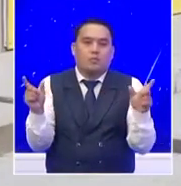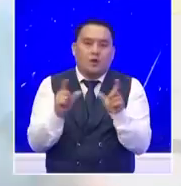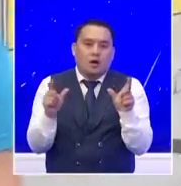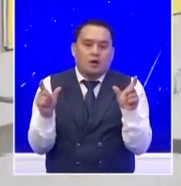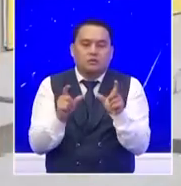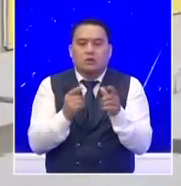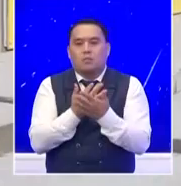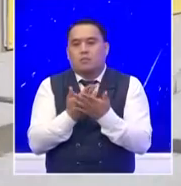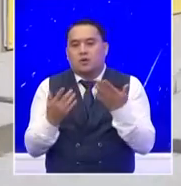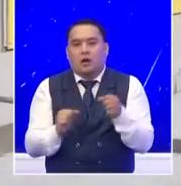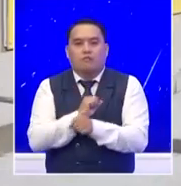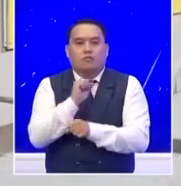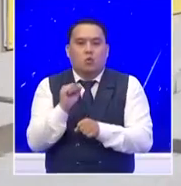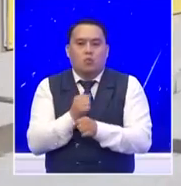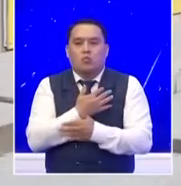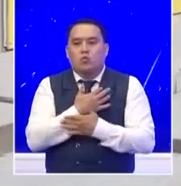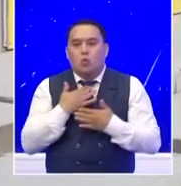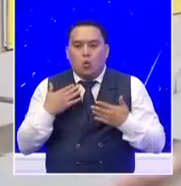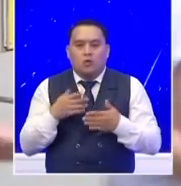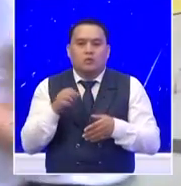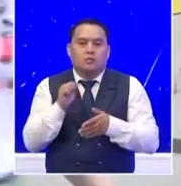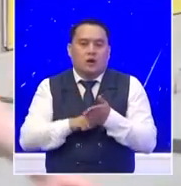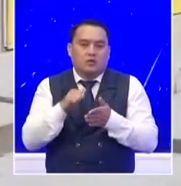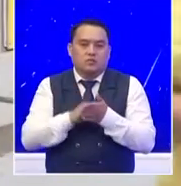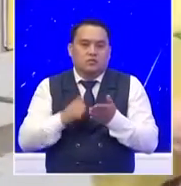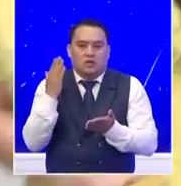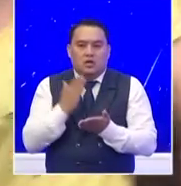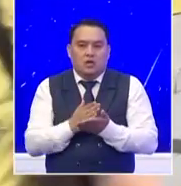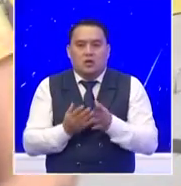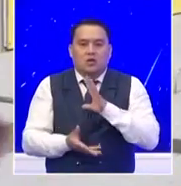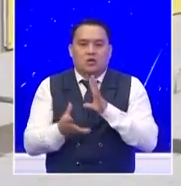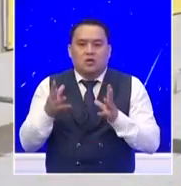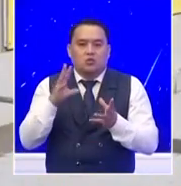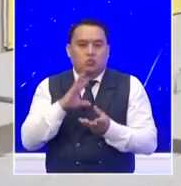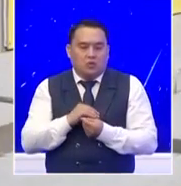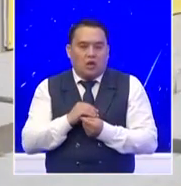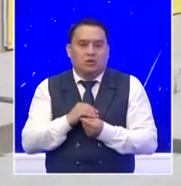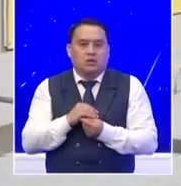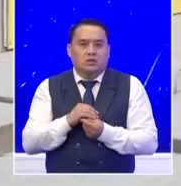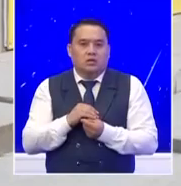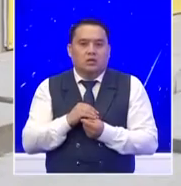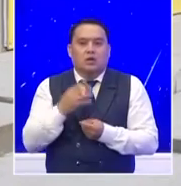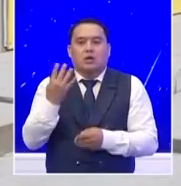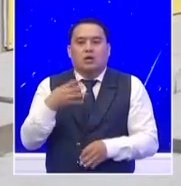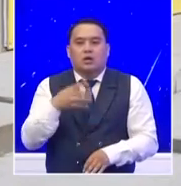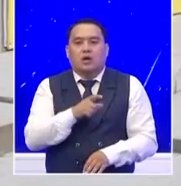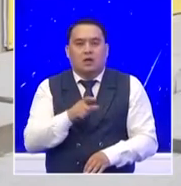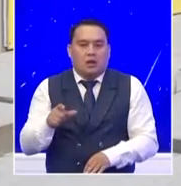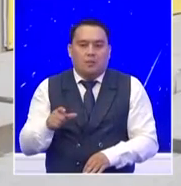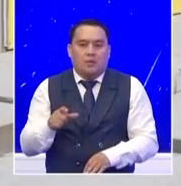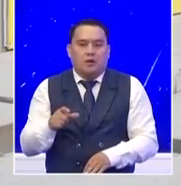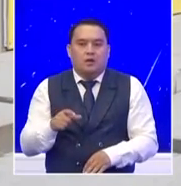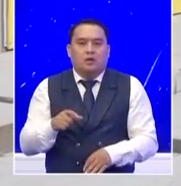бар. Көбісінде кемшіліктер анықталған. Рейдтің қорытындысы бойынша 40-тан астам